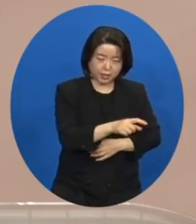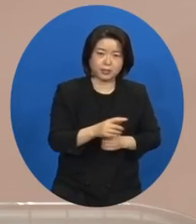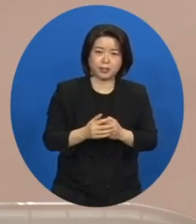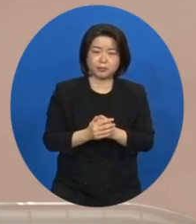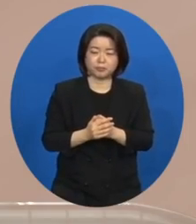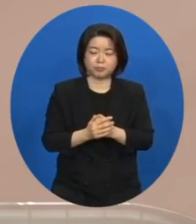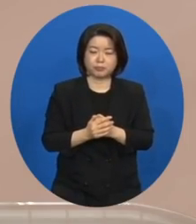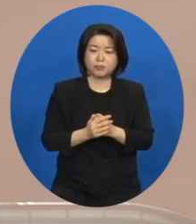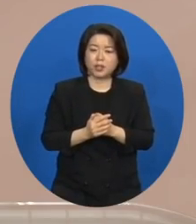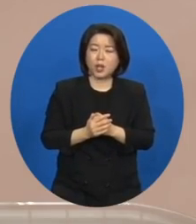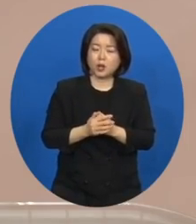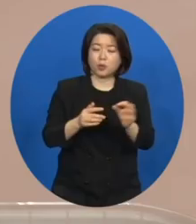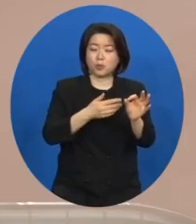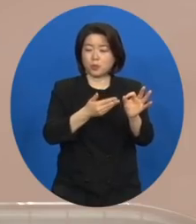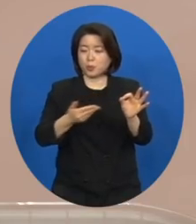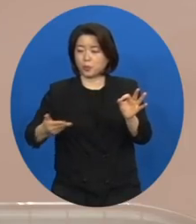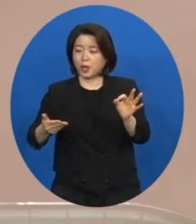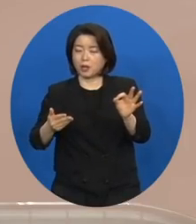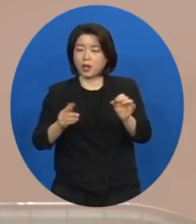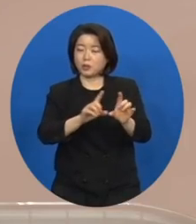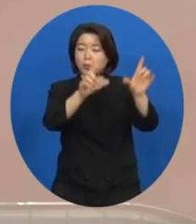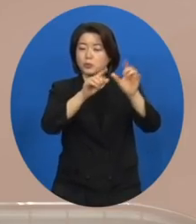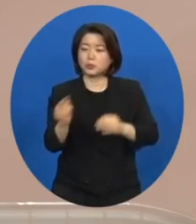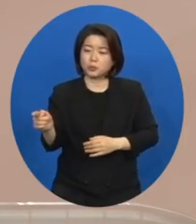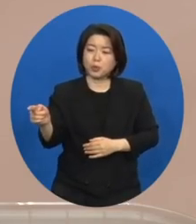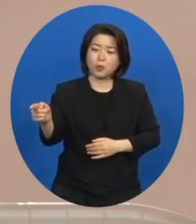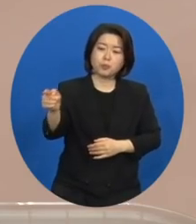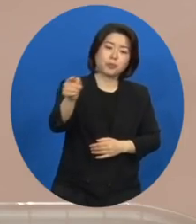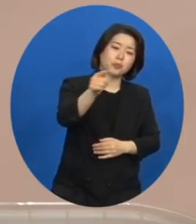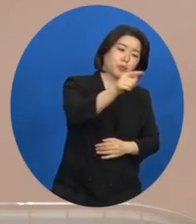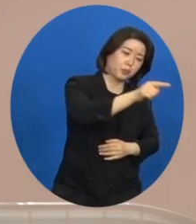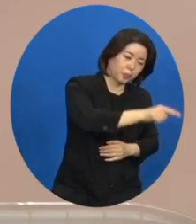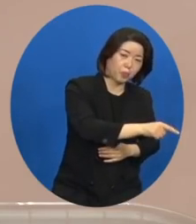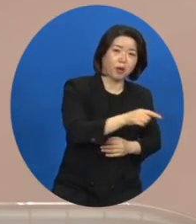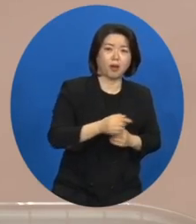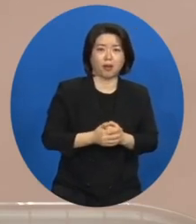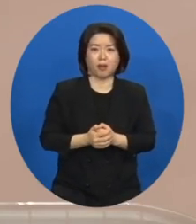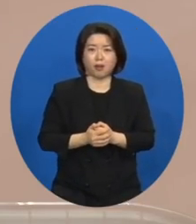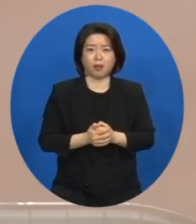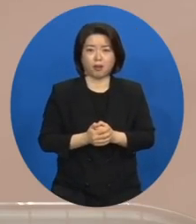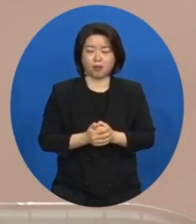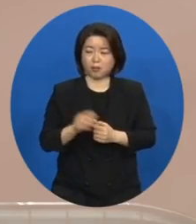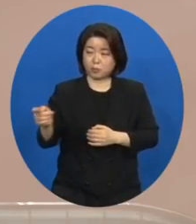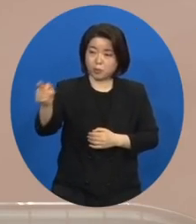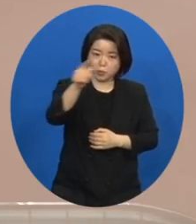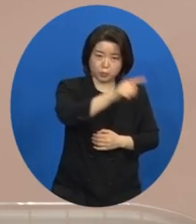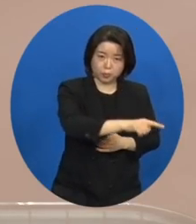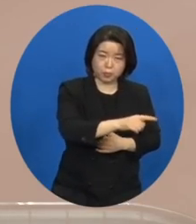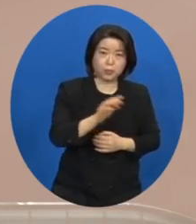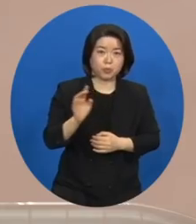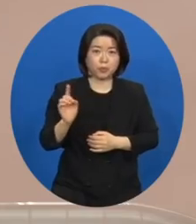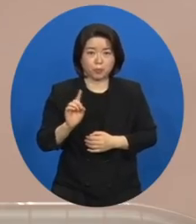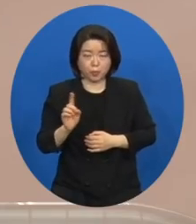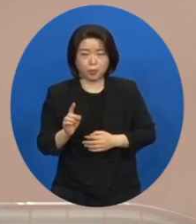둘러 가는건 모음 길로 돌아가는 겁니다 그렇죠 그 예수님이 일로 가졌다는 건데요 문제는 스타팅 이 어디냐